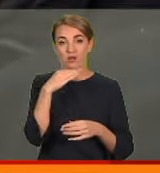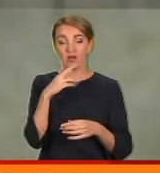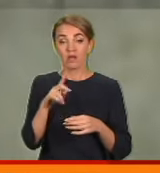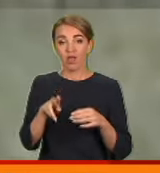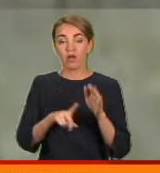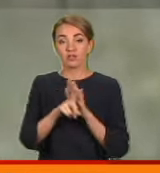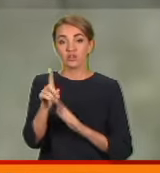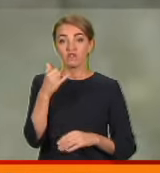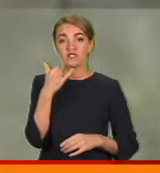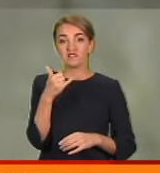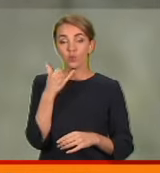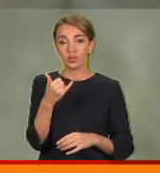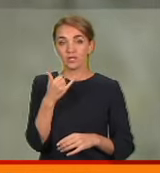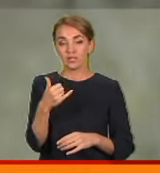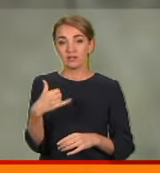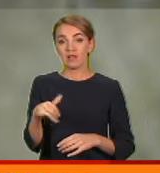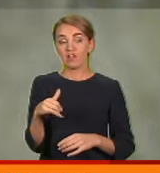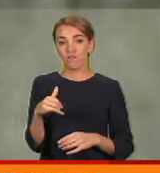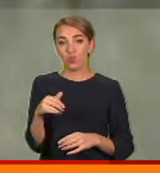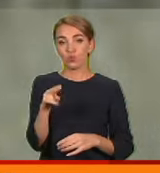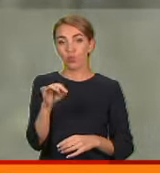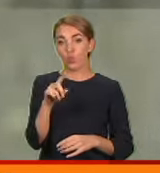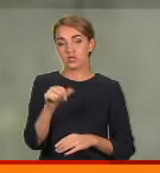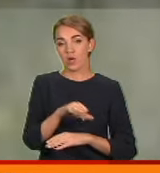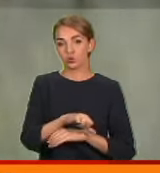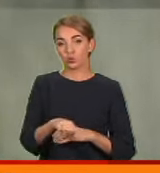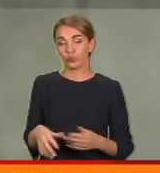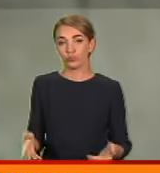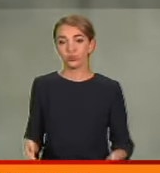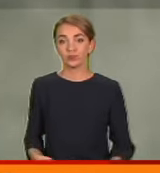почав дзвонити, тут телефон